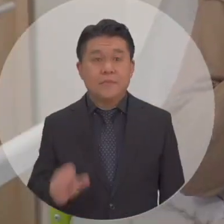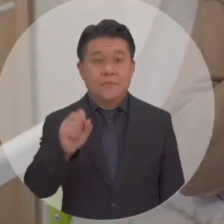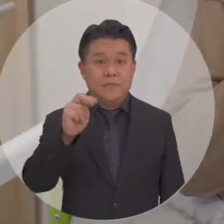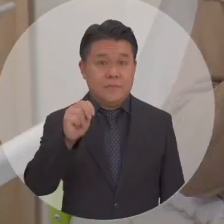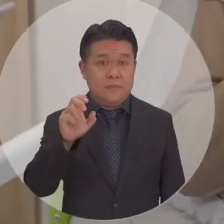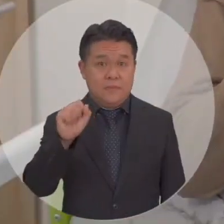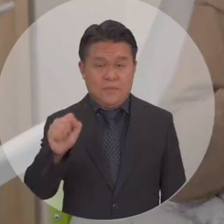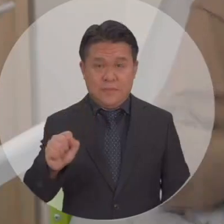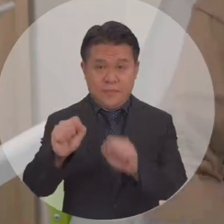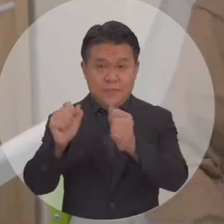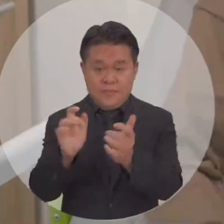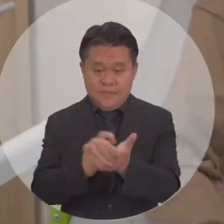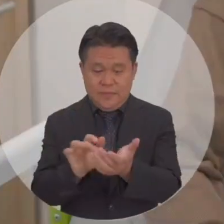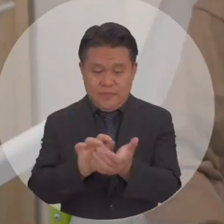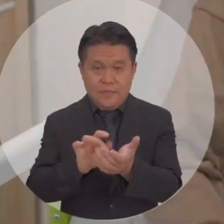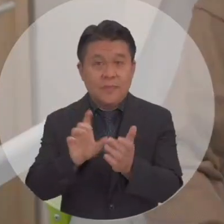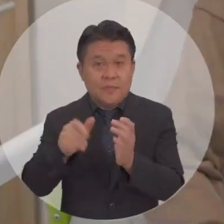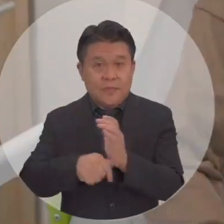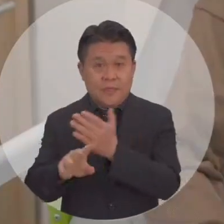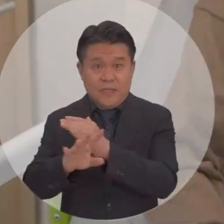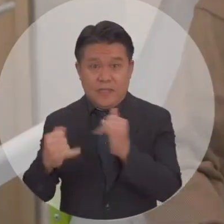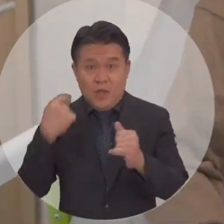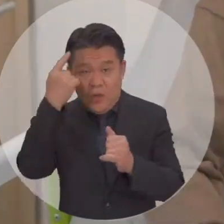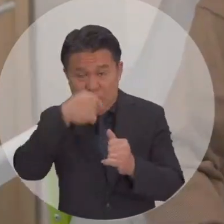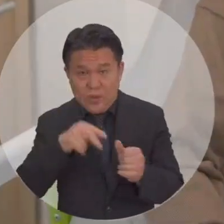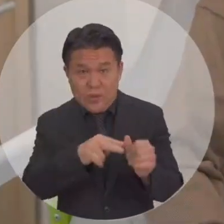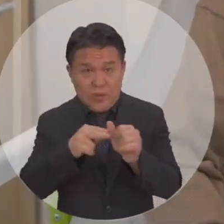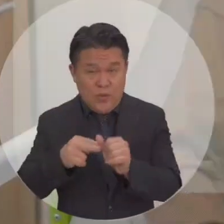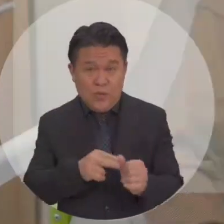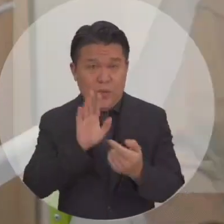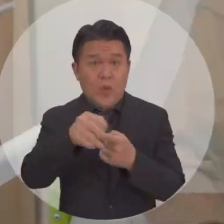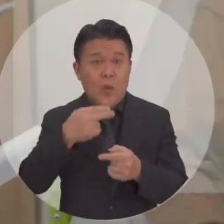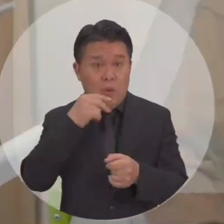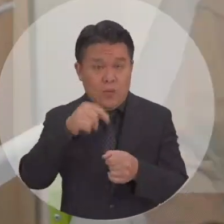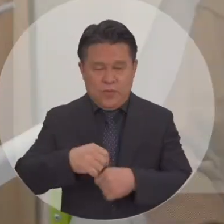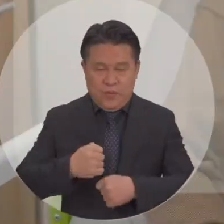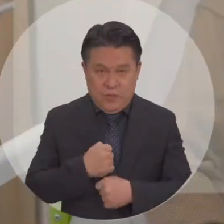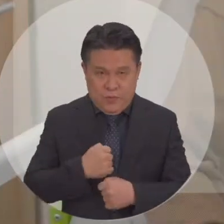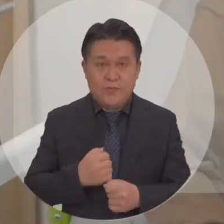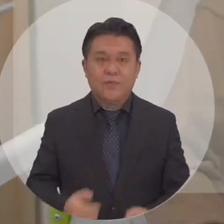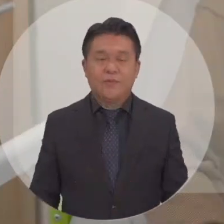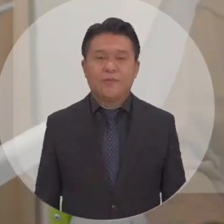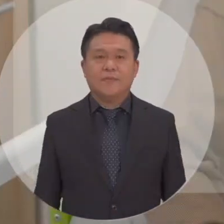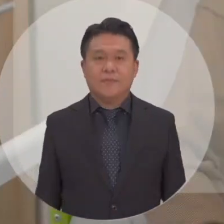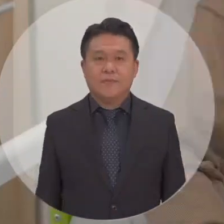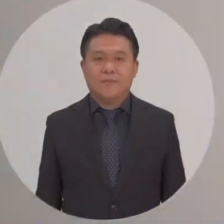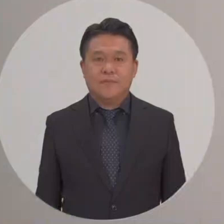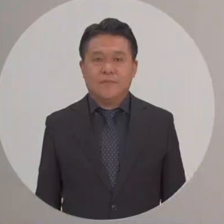SNS에 글을 올릴 때 다른 사람의 얼굴이나 개인정보가 보이지 않도록 주의합니다.